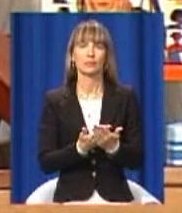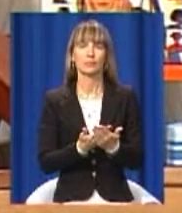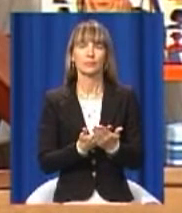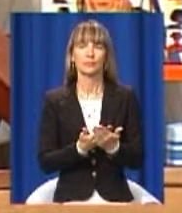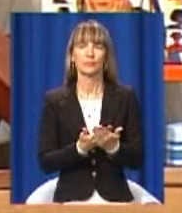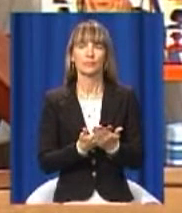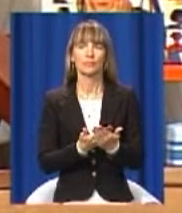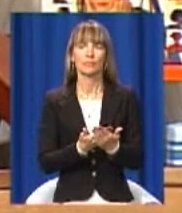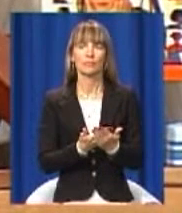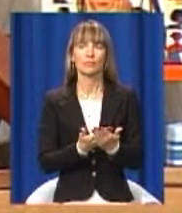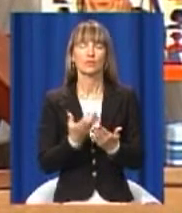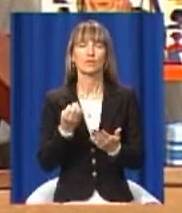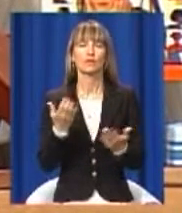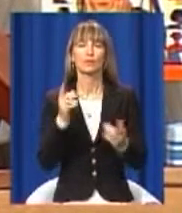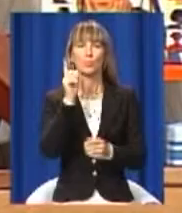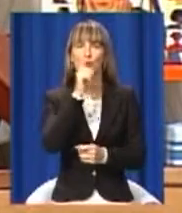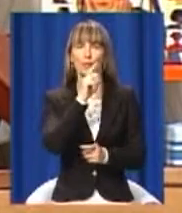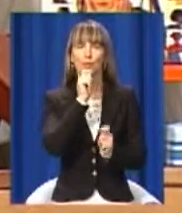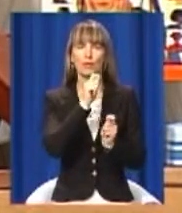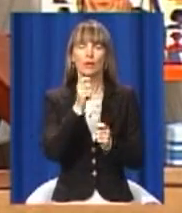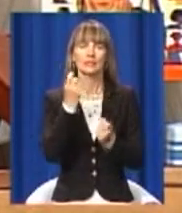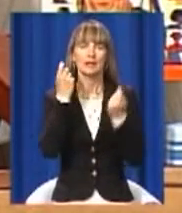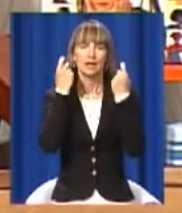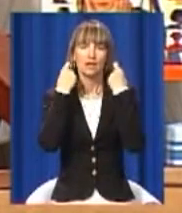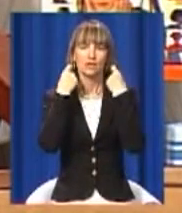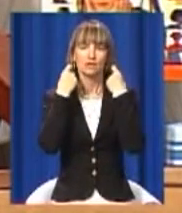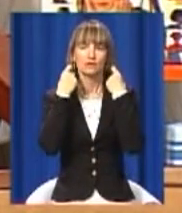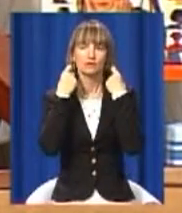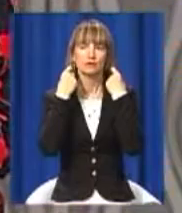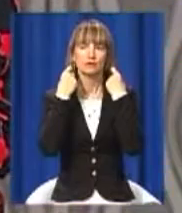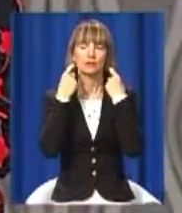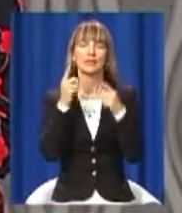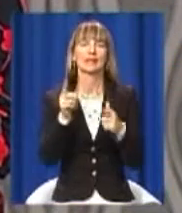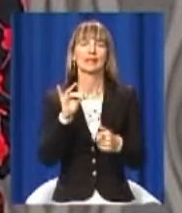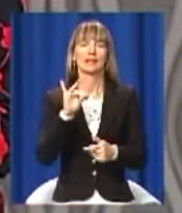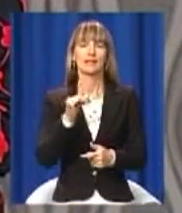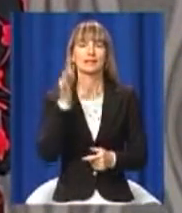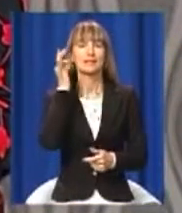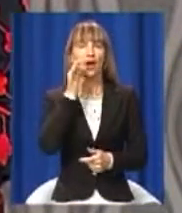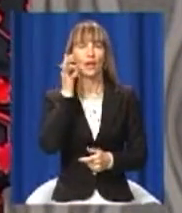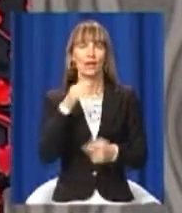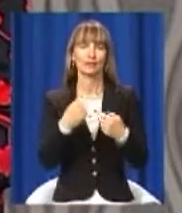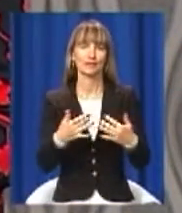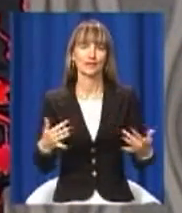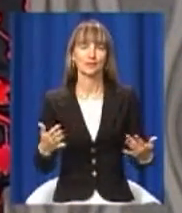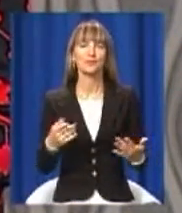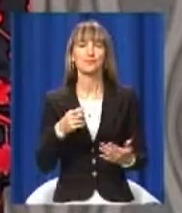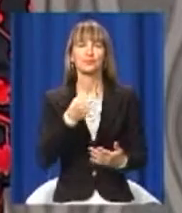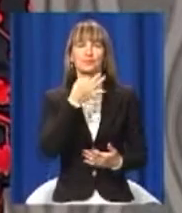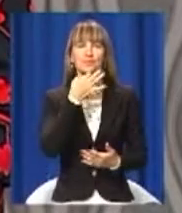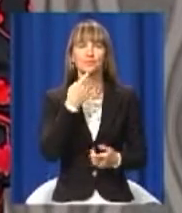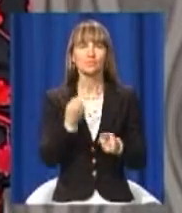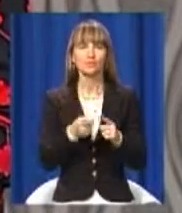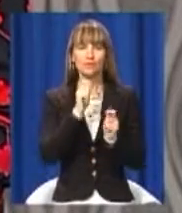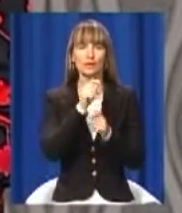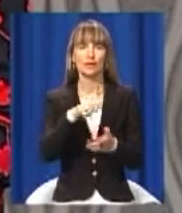Ще якісь маленькі подаруночки, там сережки та солодощі. Як ти? Дуже рада була в захваті від цих подарунків. Чи ти